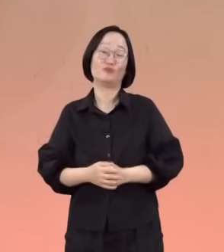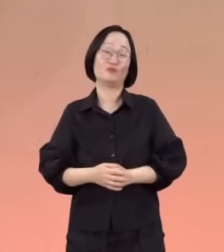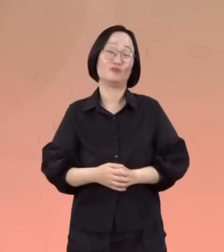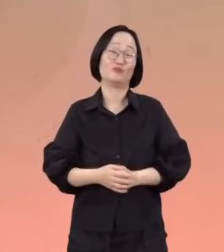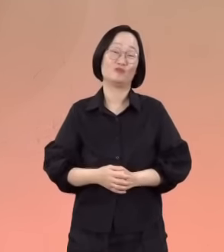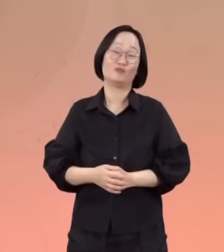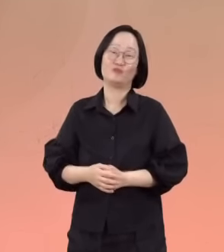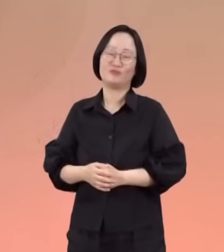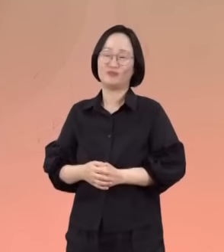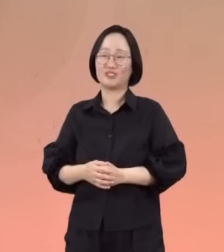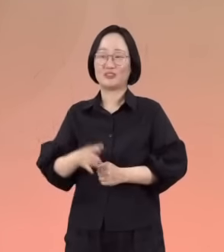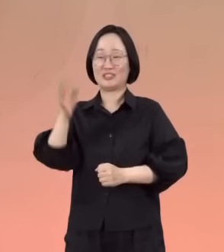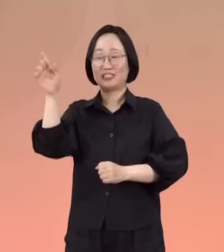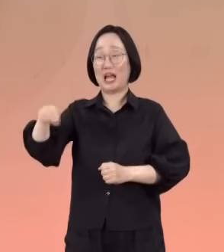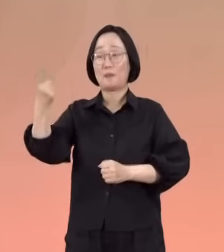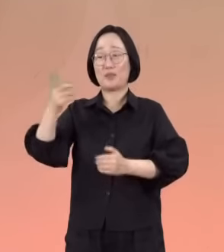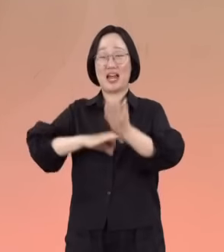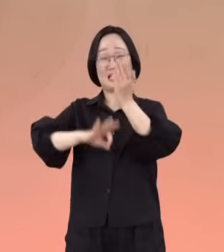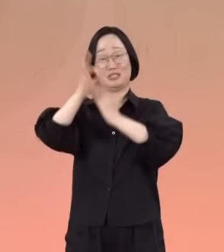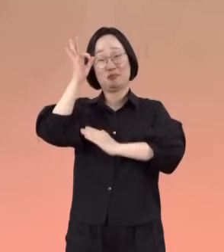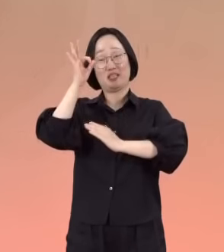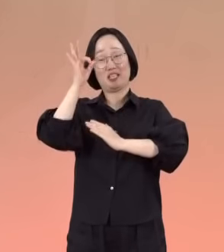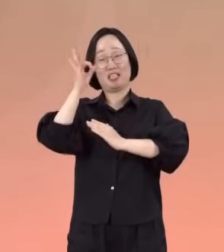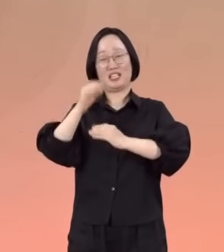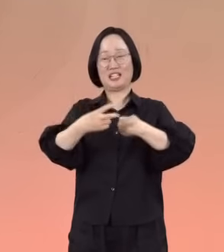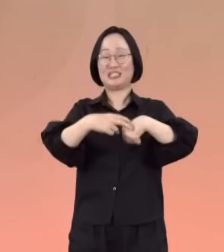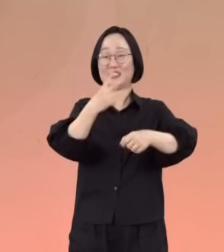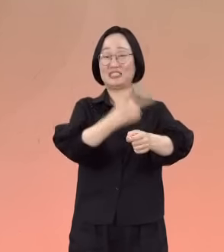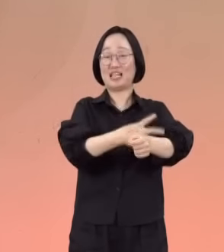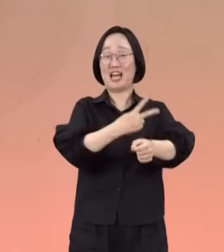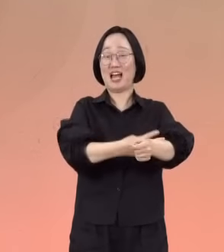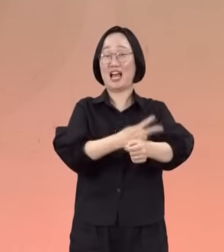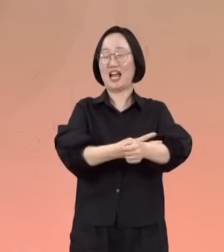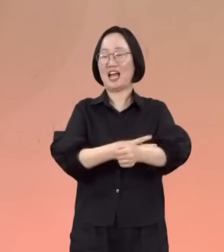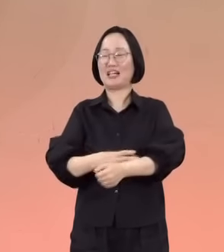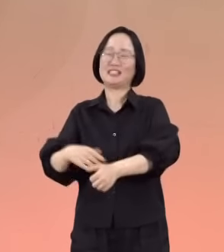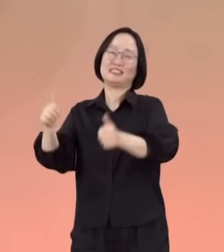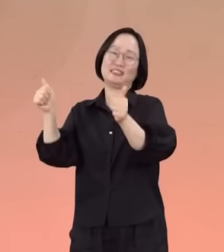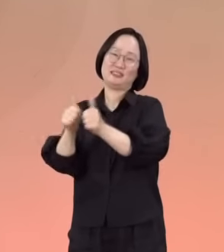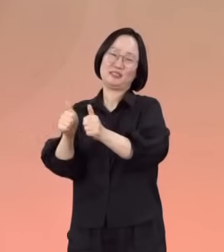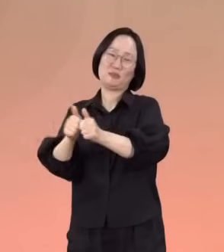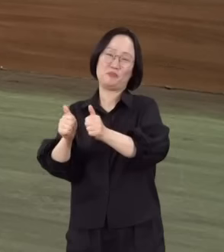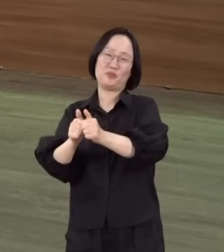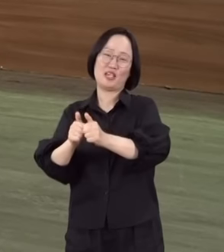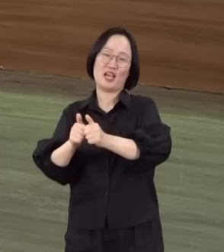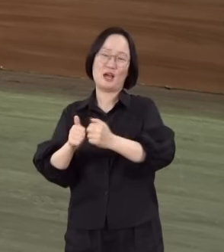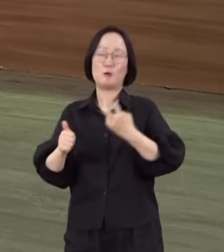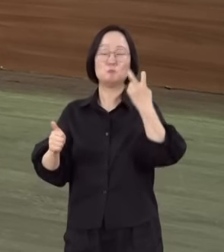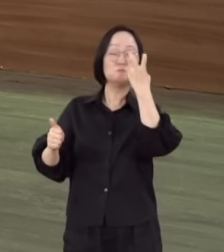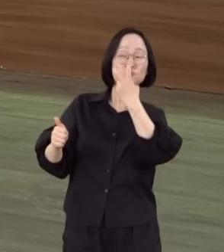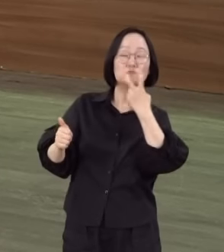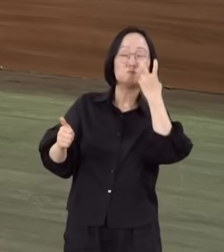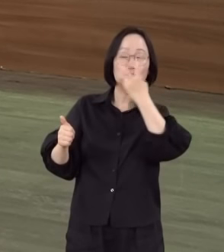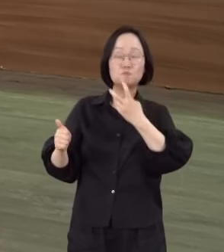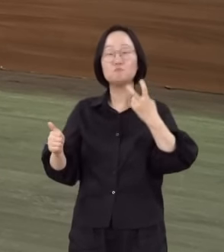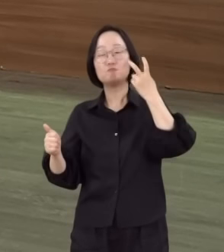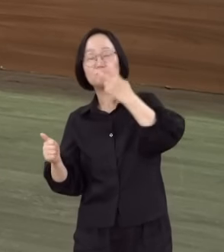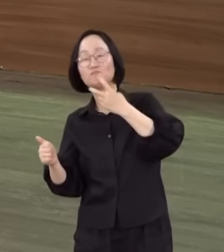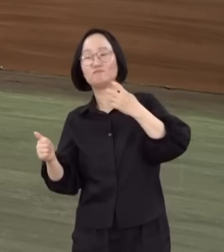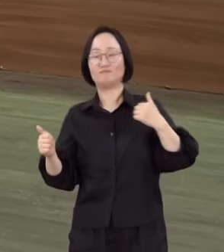아침에 큰 병원에 의사선생님이 이렇게 회진을 돌잖아요 간호사들 아고 이렇게 회진 돌잖아요 그래 진 돌던